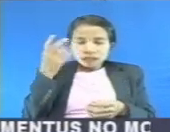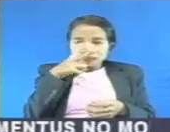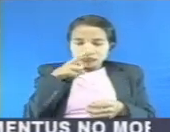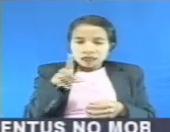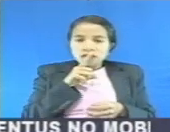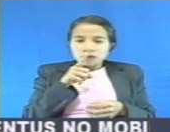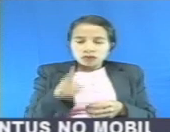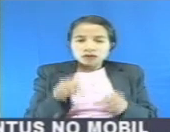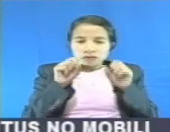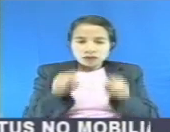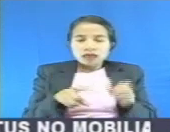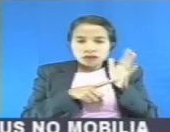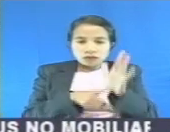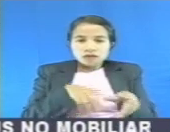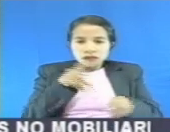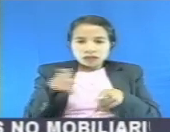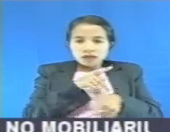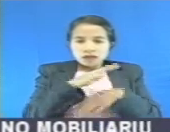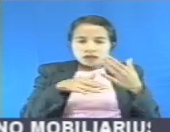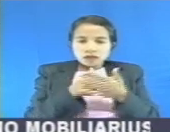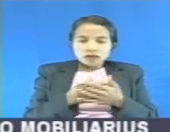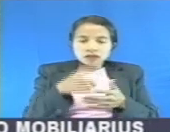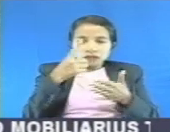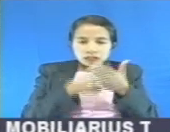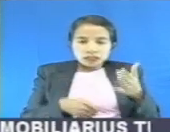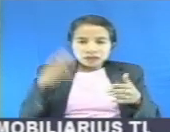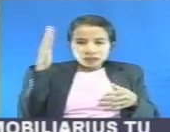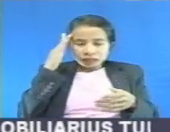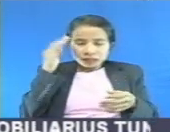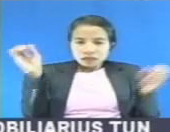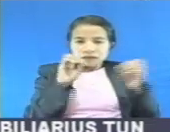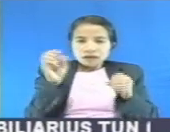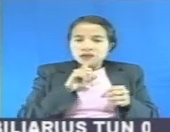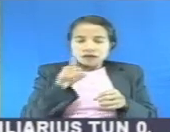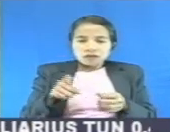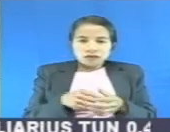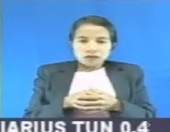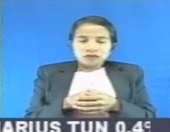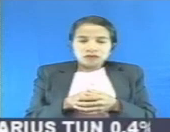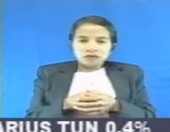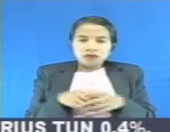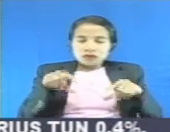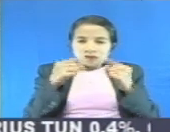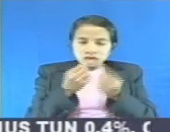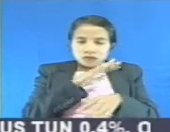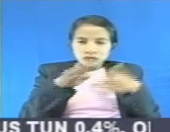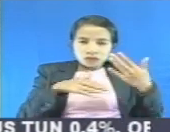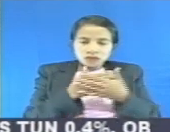hololos. Nune bele haturba público katak, saída mak desconfia ne lalos. Vamos aqui para toma, serviço